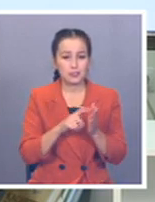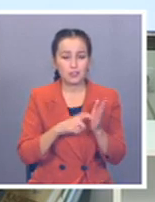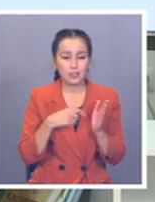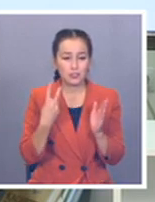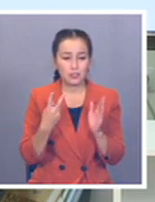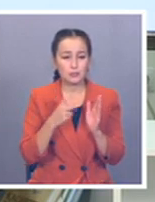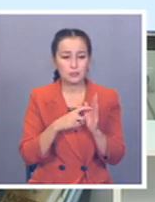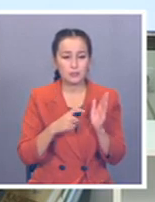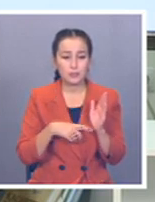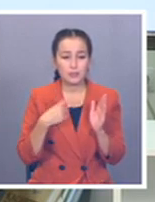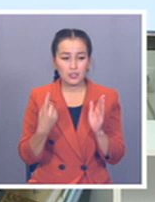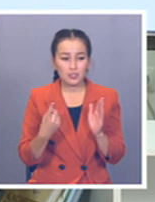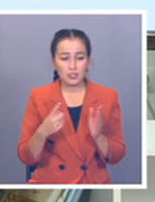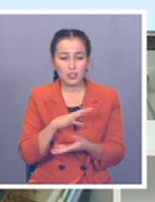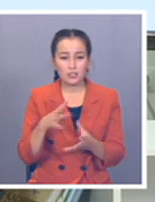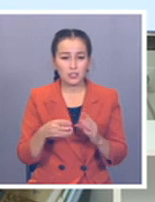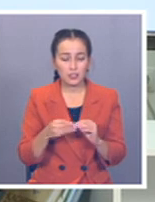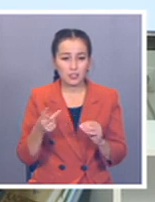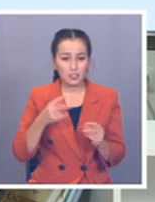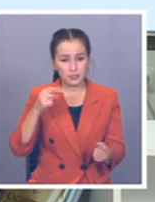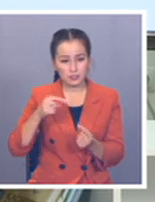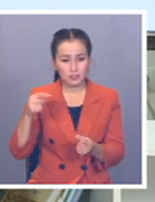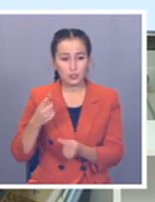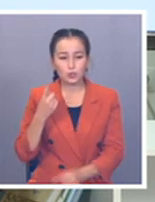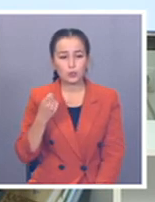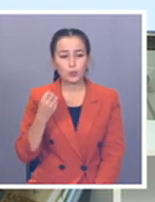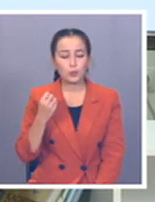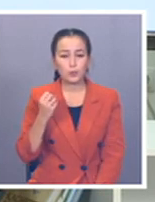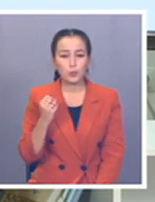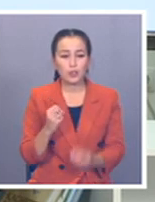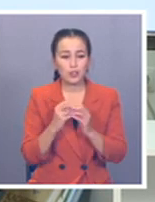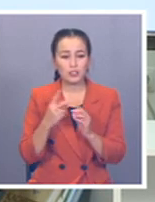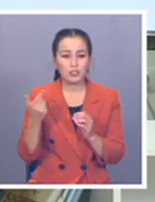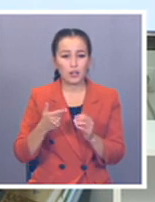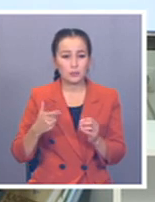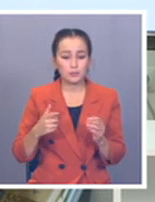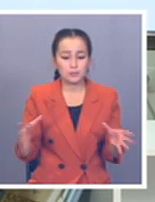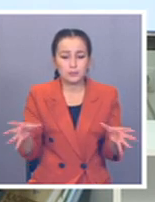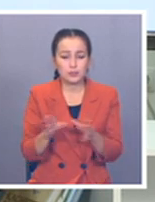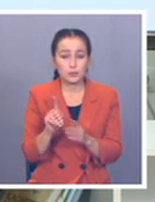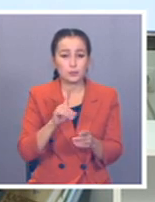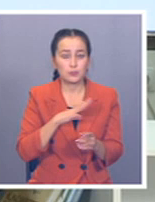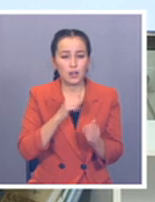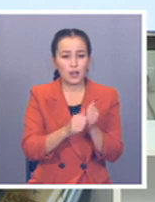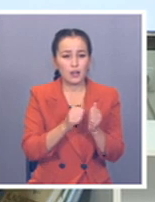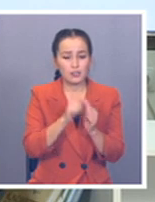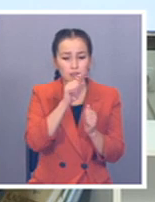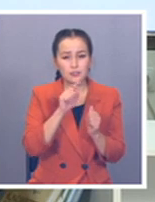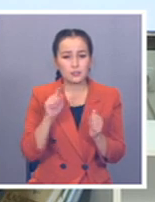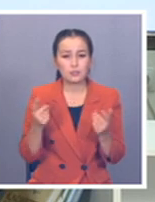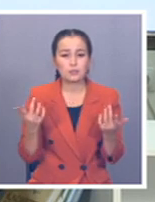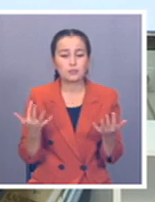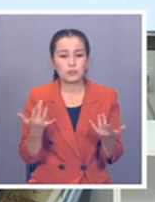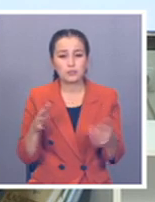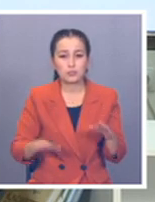112 кг қоспа дайындау үшін әрзаттың салмағы қанша болу керек? Яғни біз білеміз, фарфор ол